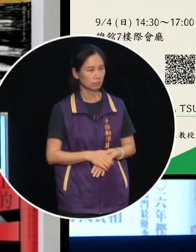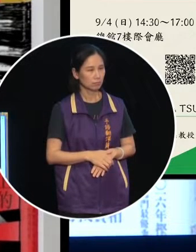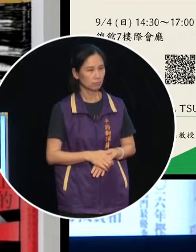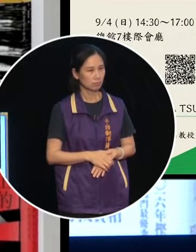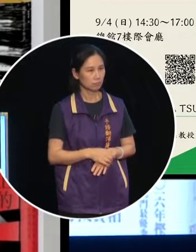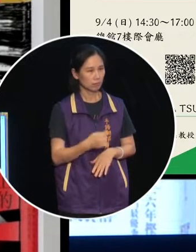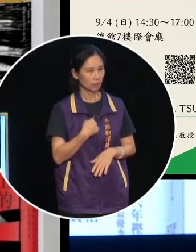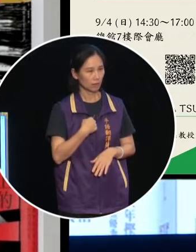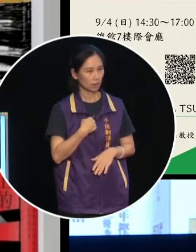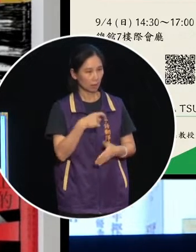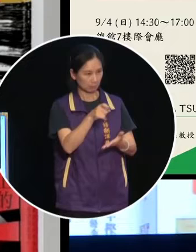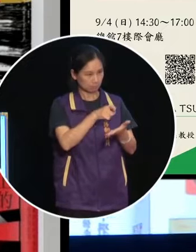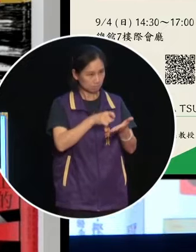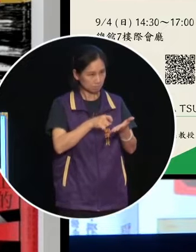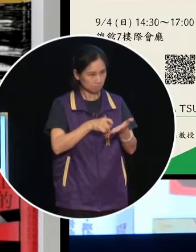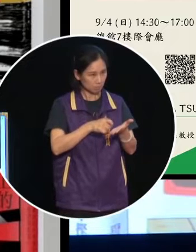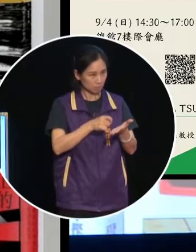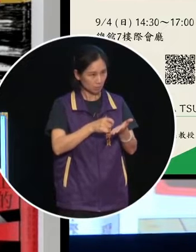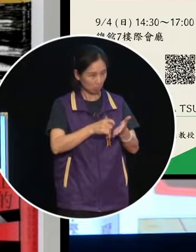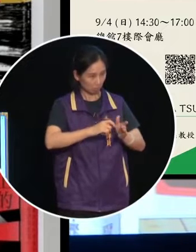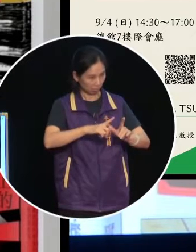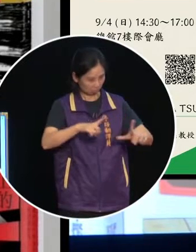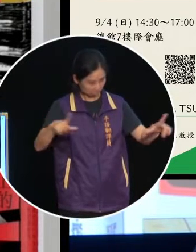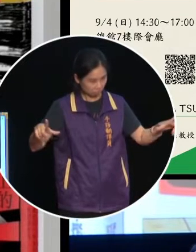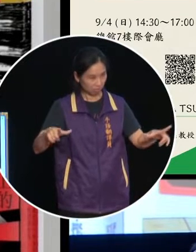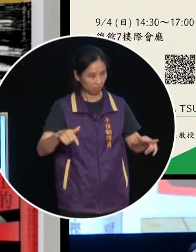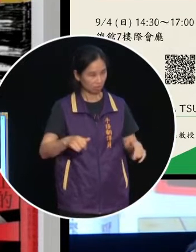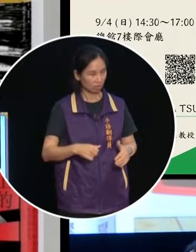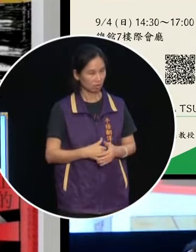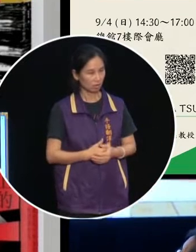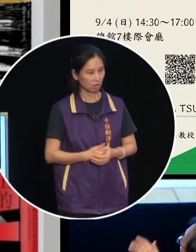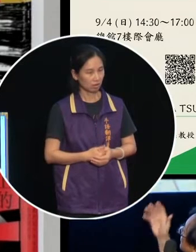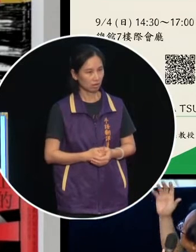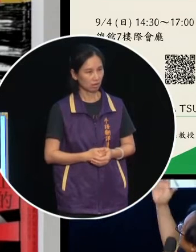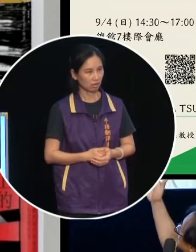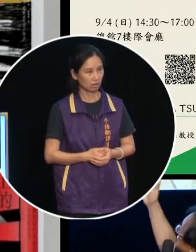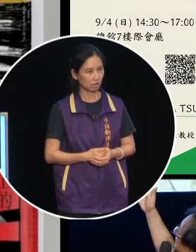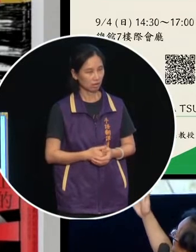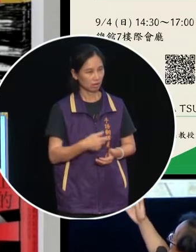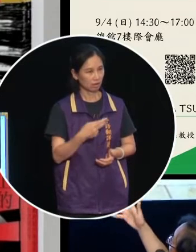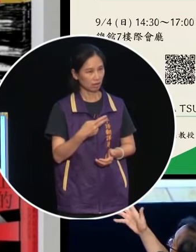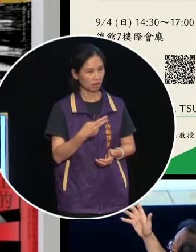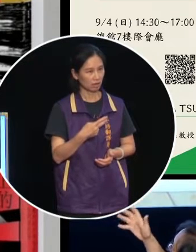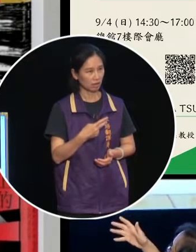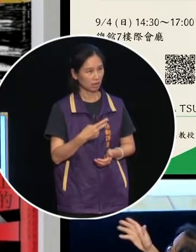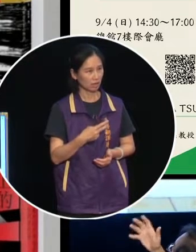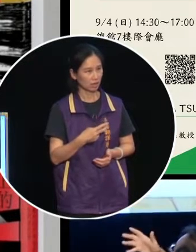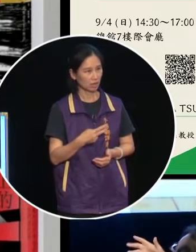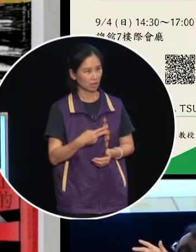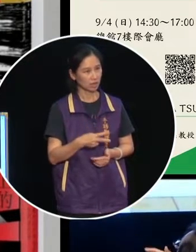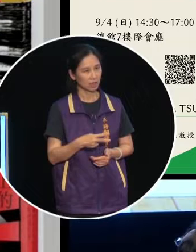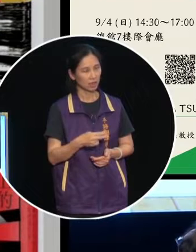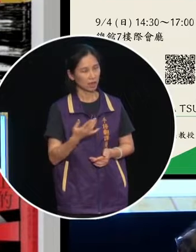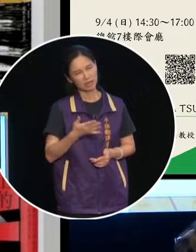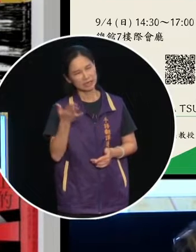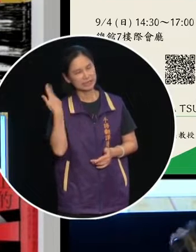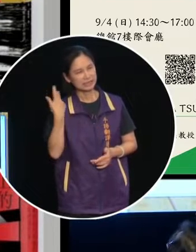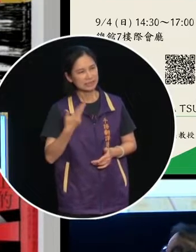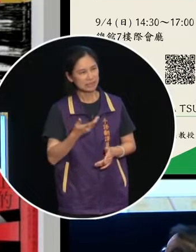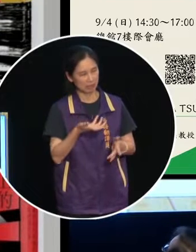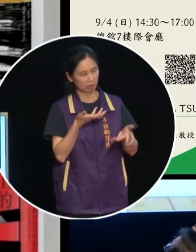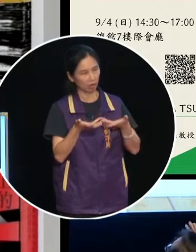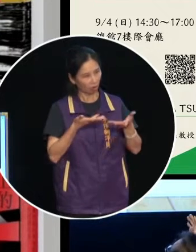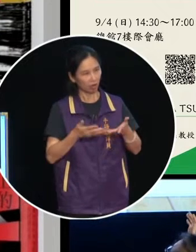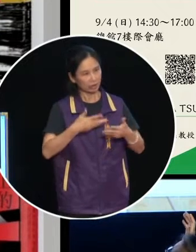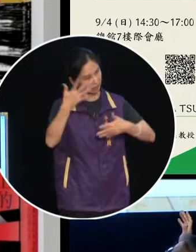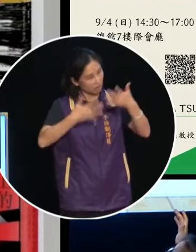那我的写书的范围是比较广泛，两个故宫开始，还有最后的帝国军人蒋介石白短，还有